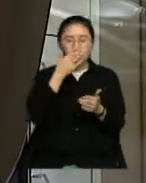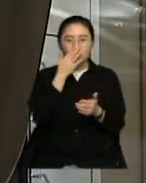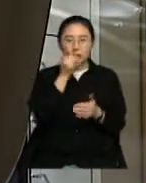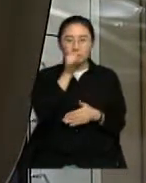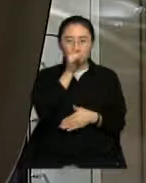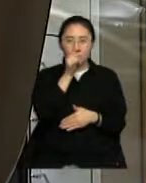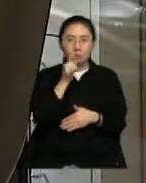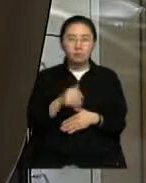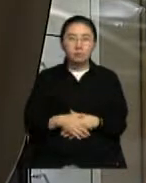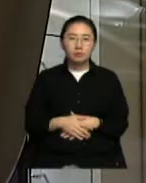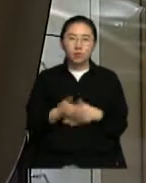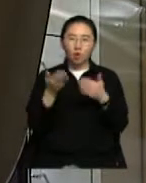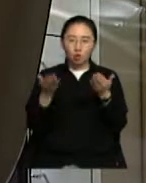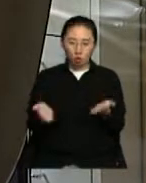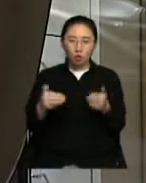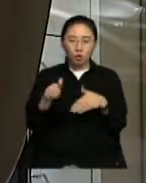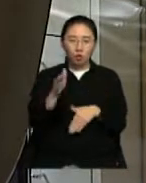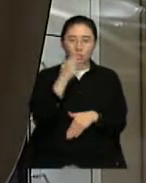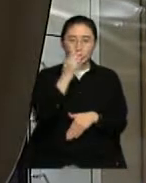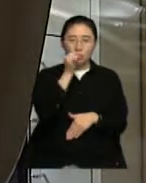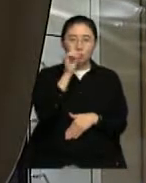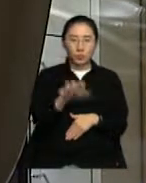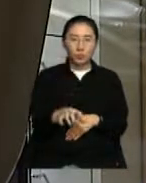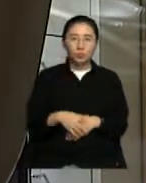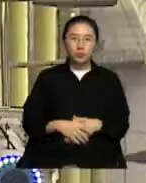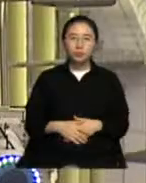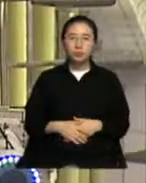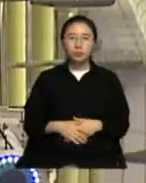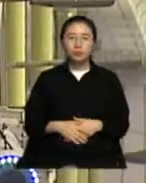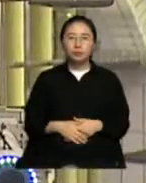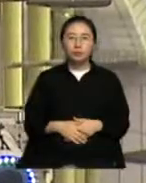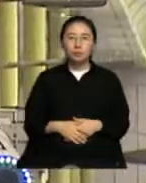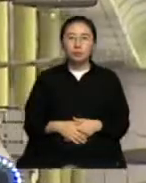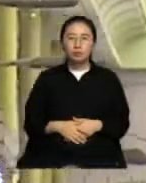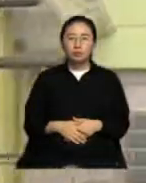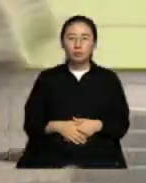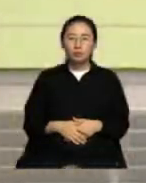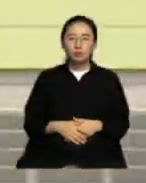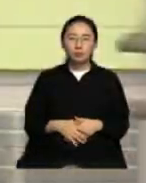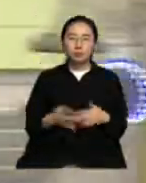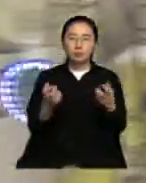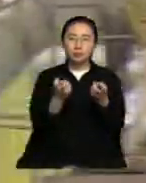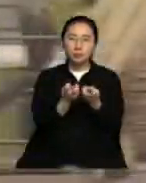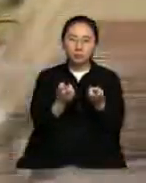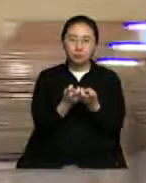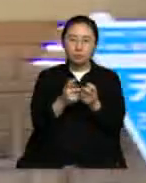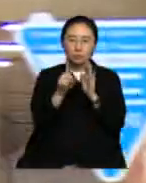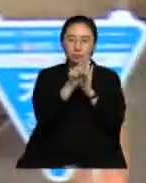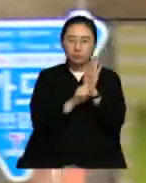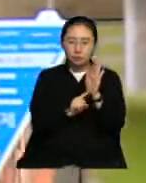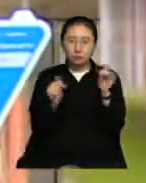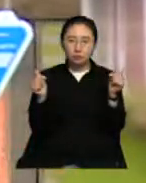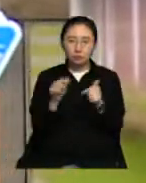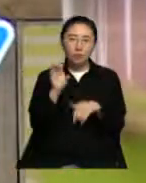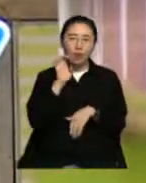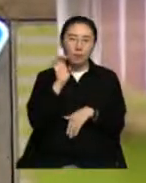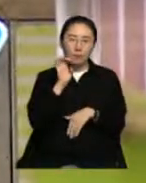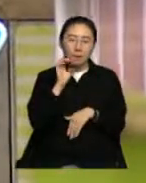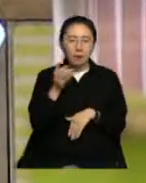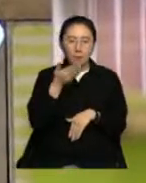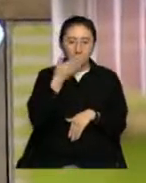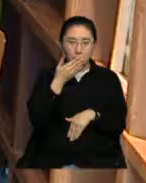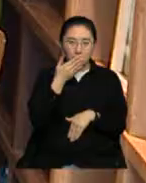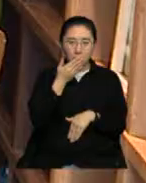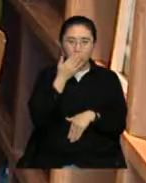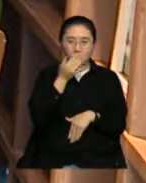고객들이 땀 좀 식히고 할 수 있는 상태로 항상 유지하고 있습니다. 양무 시스템으로 온도를 낮추고 카페에서는 음식도